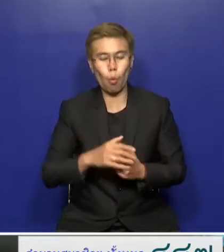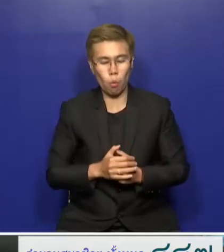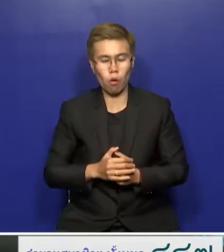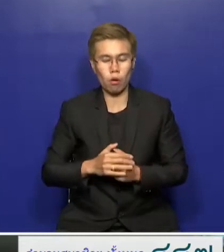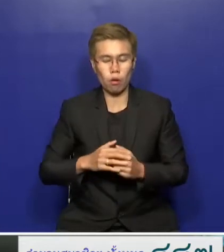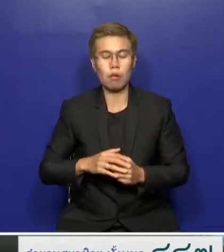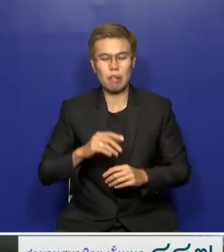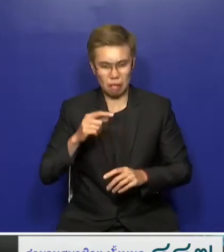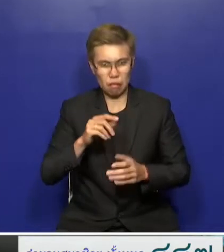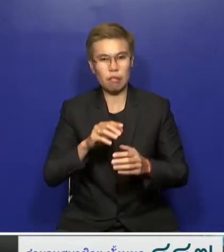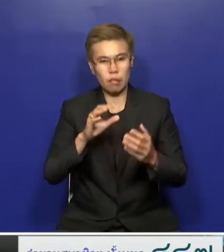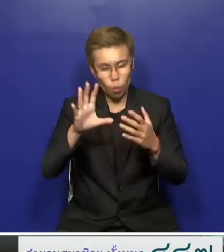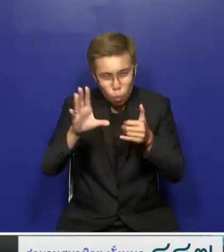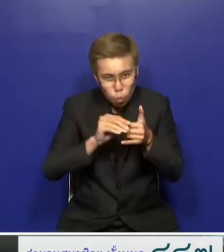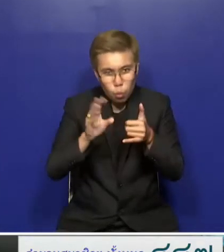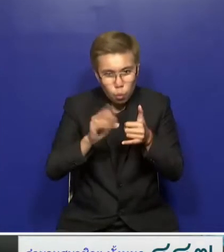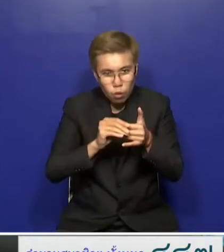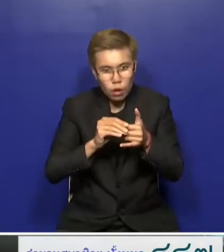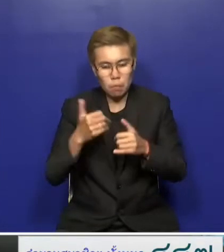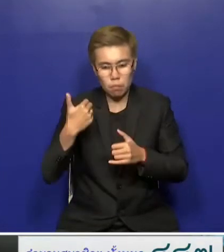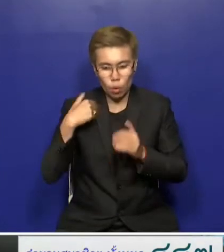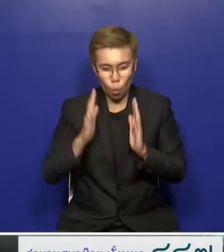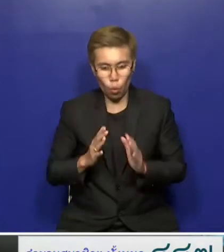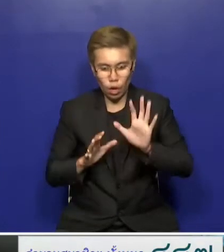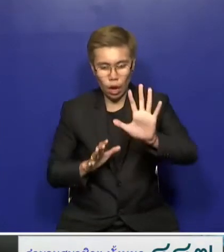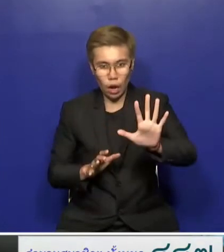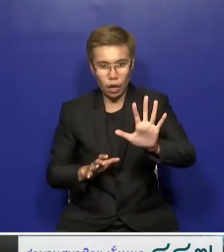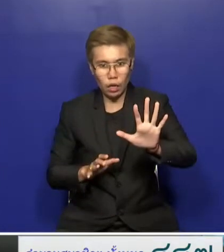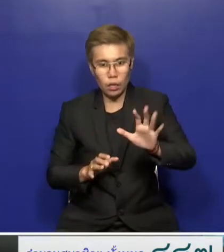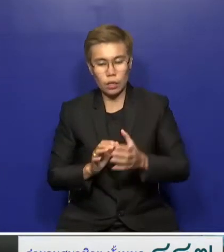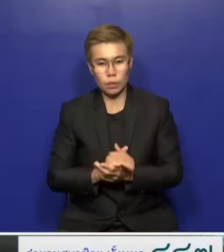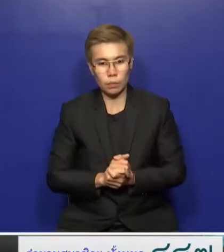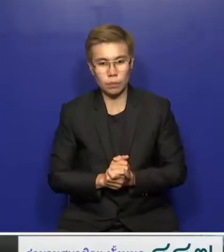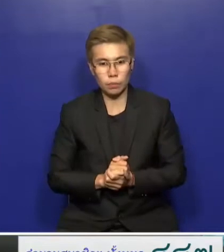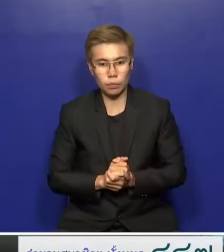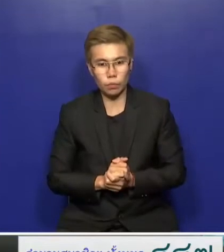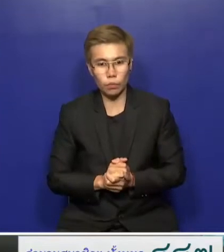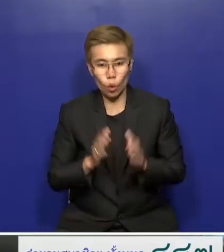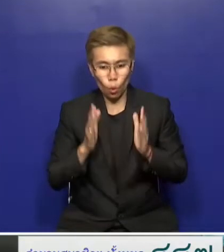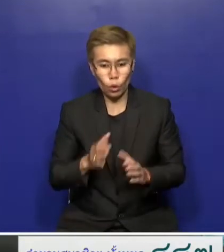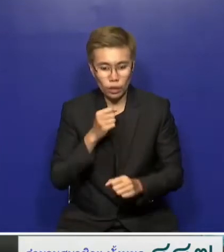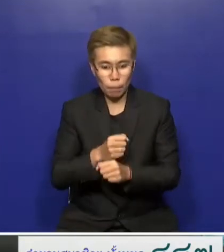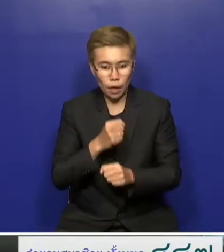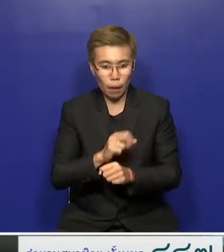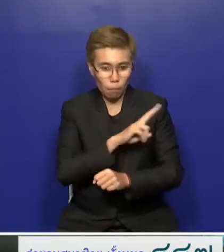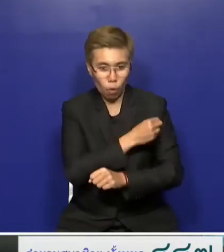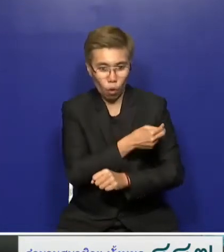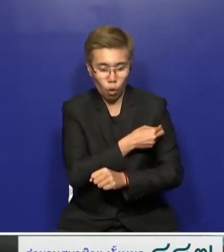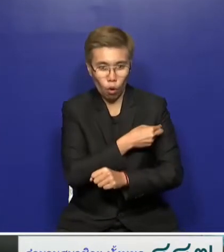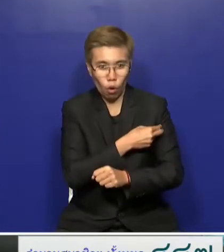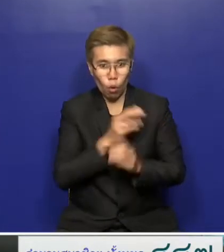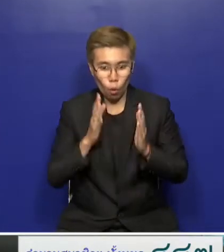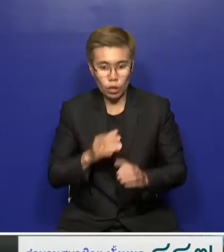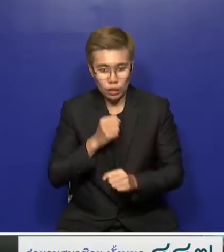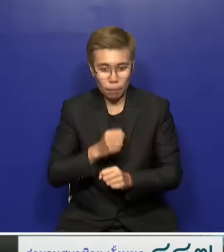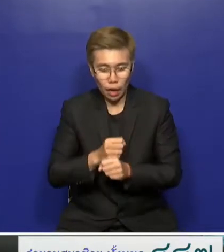การติดอยู่5รายรวมหมดนะครับบุคลากรทางการแพทย์เจ้าหน้าที่ทุกส่วนร